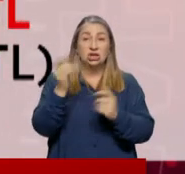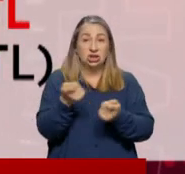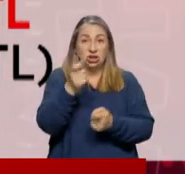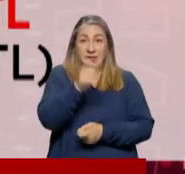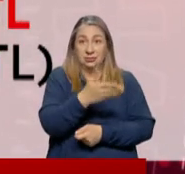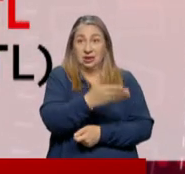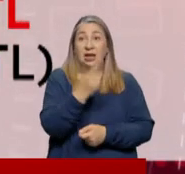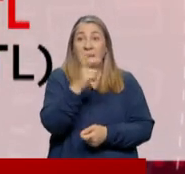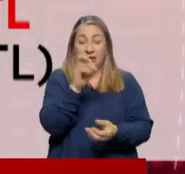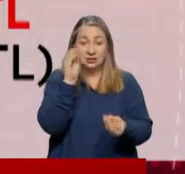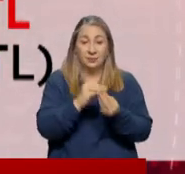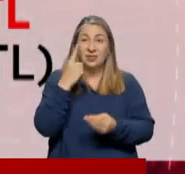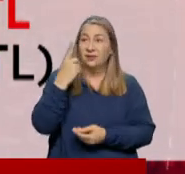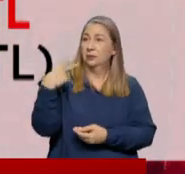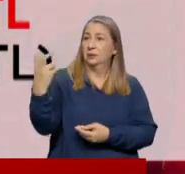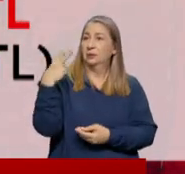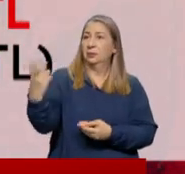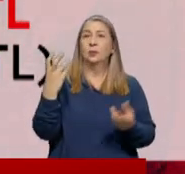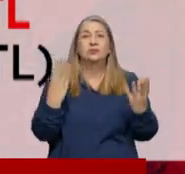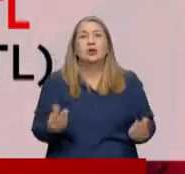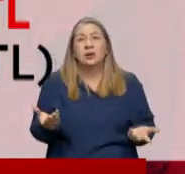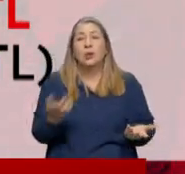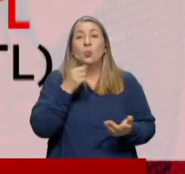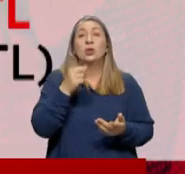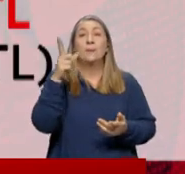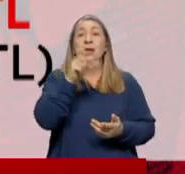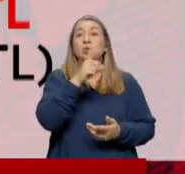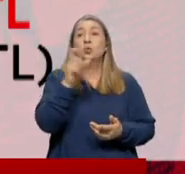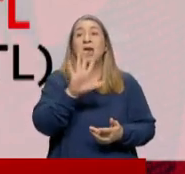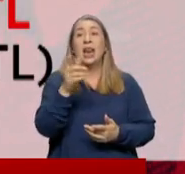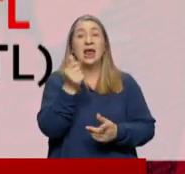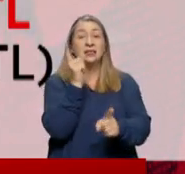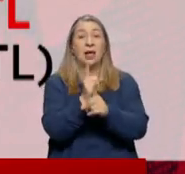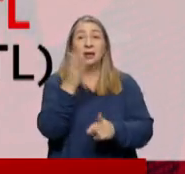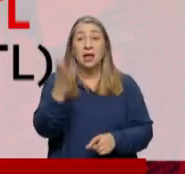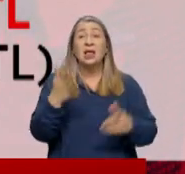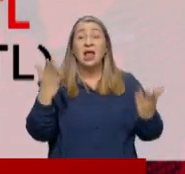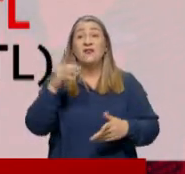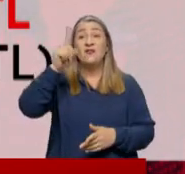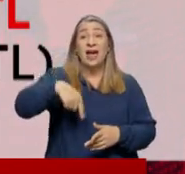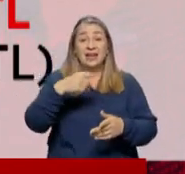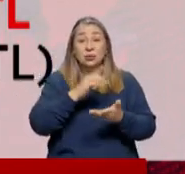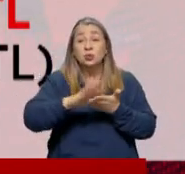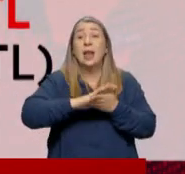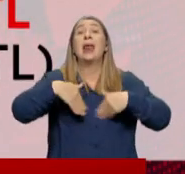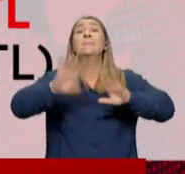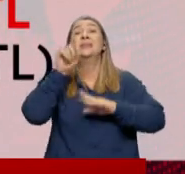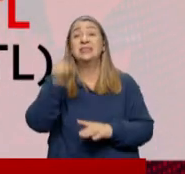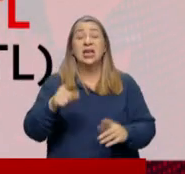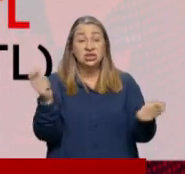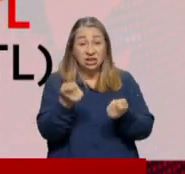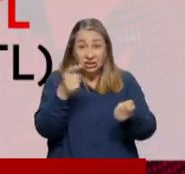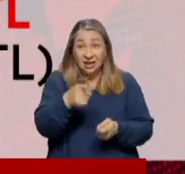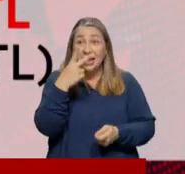çalışanın ki aylık zammını Devlete vergi olarak ödemiş olacak bu da aylık 950 liraya denk geliyor yani vergi dilimi düzenlenmezse